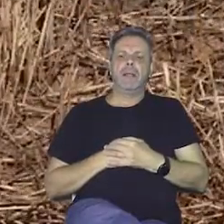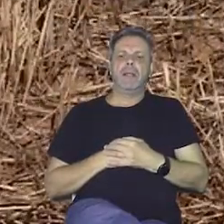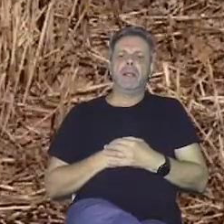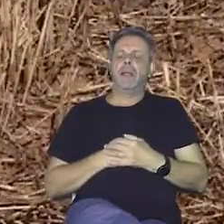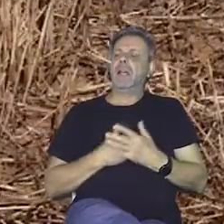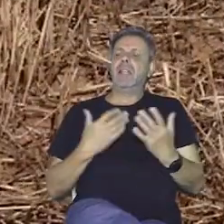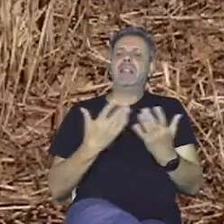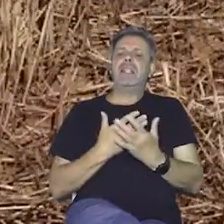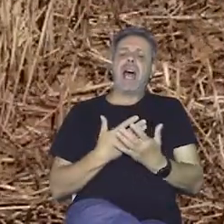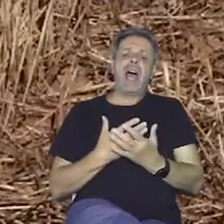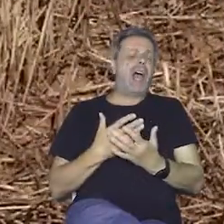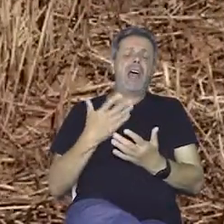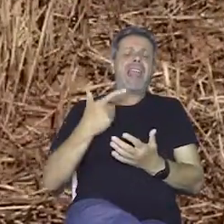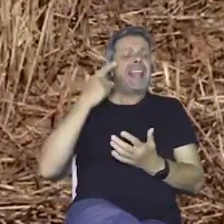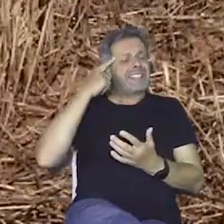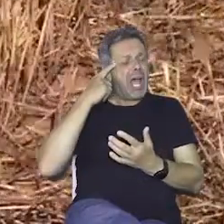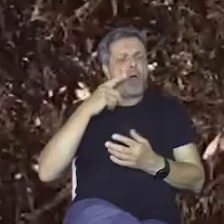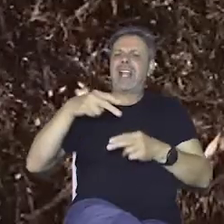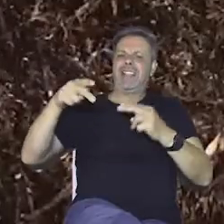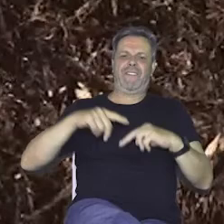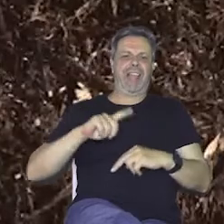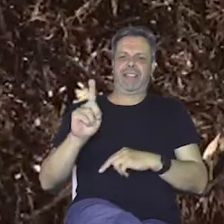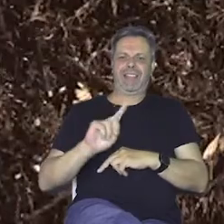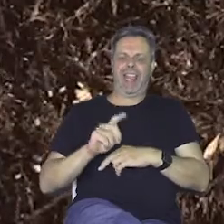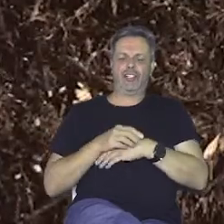dalje znam da se vratit neće.